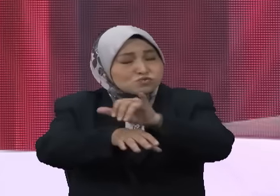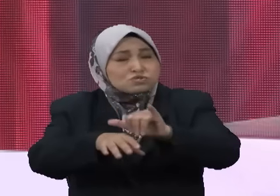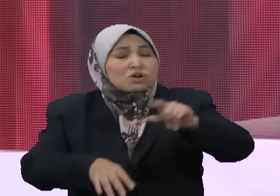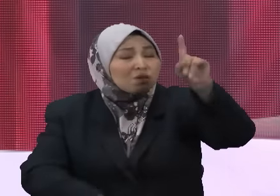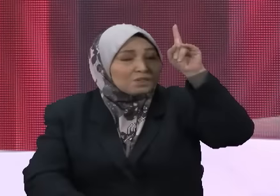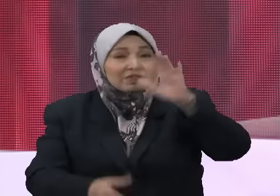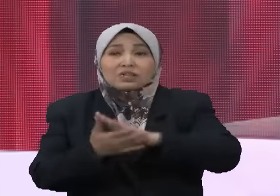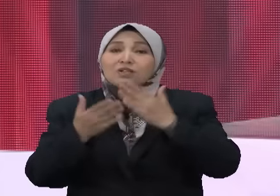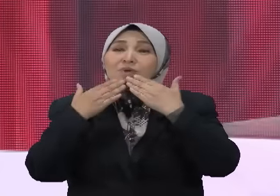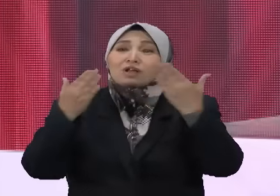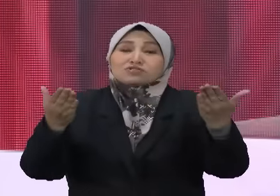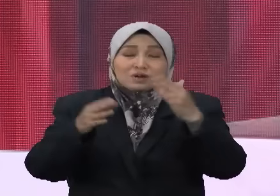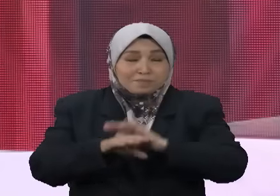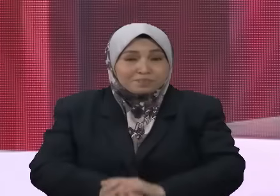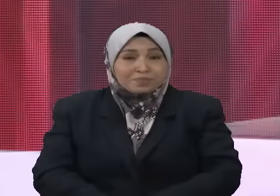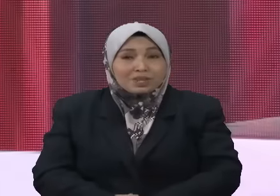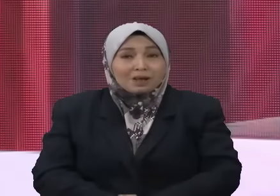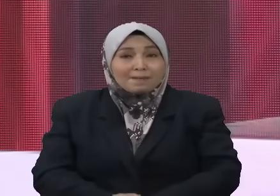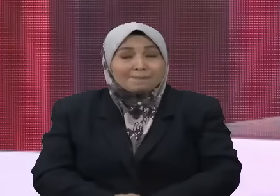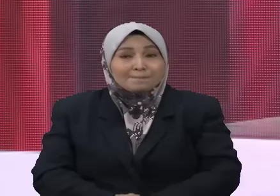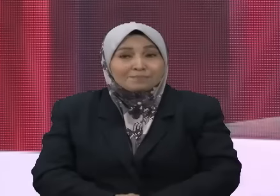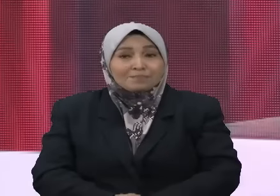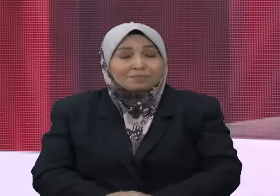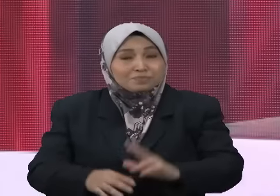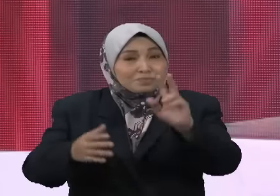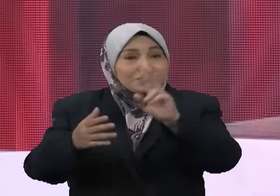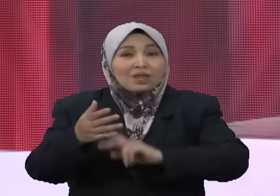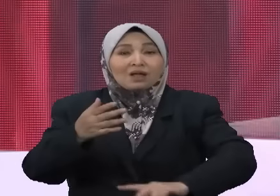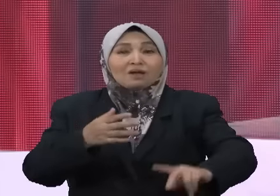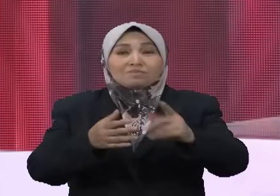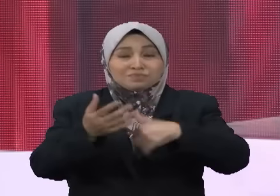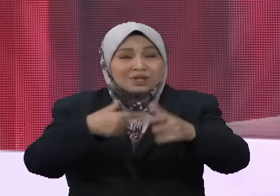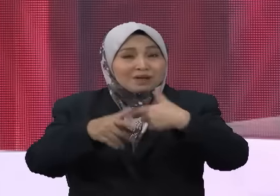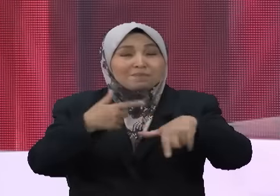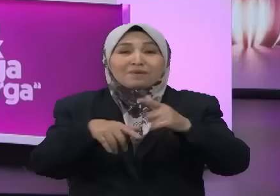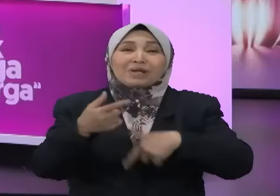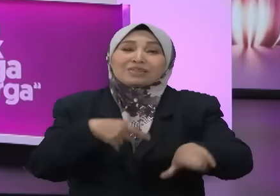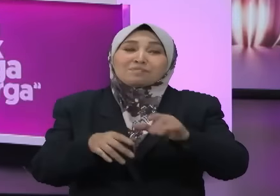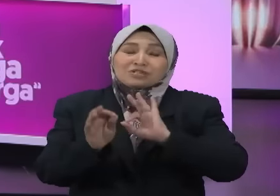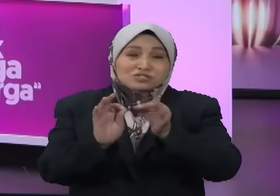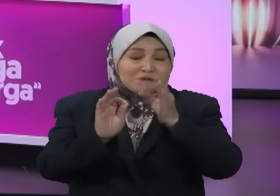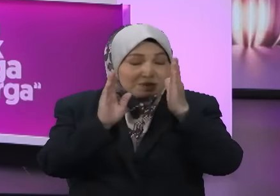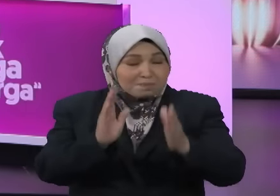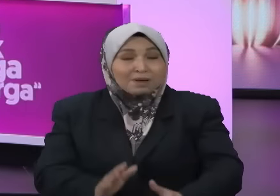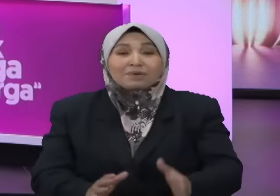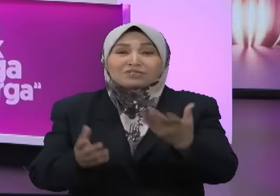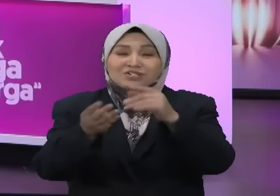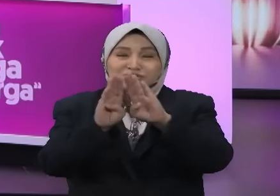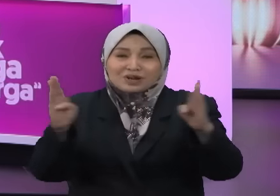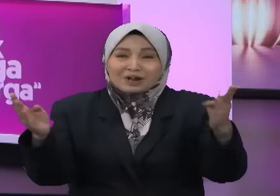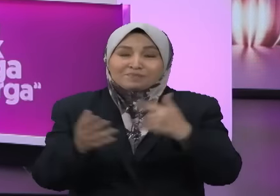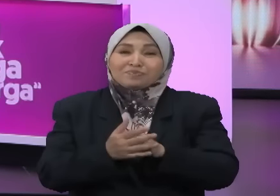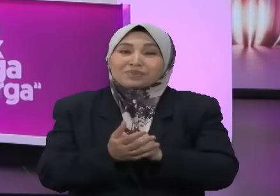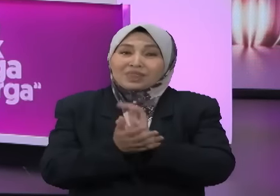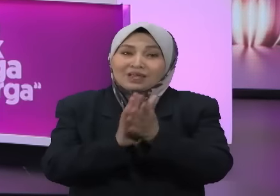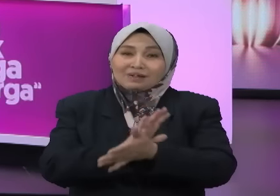waala Jadi terima kasih banyak pada pada pembaca kita Panggil pembaca bahasa isyarat eh ke penterjemah bahasa isyarat yang mana